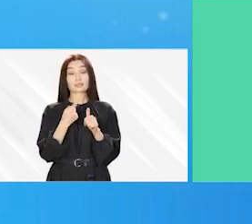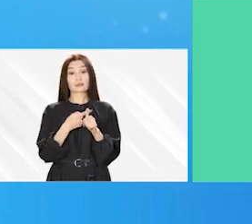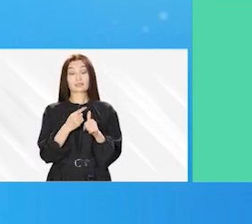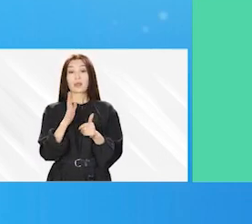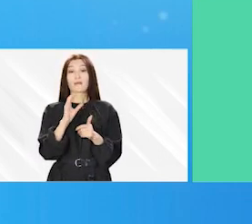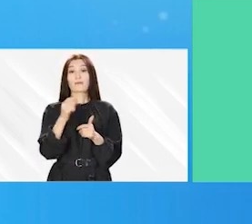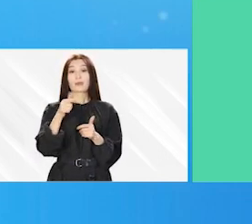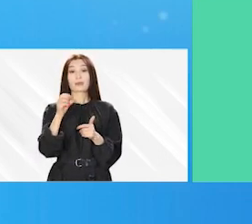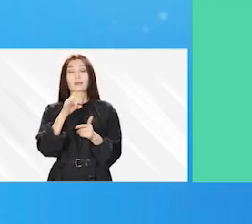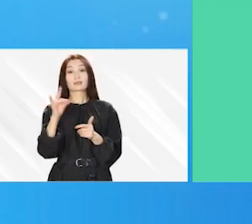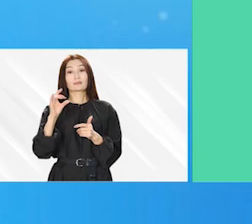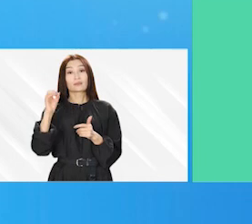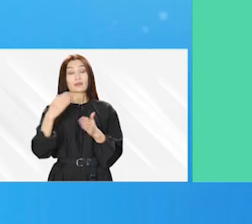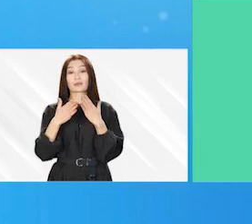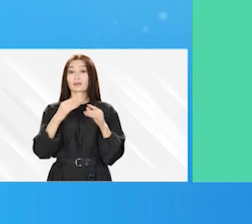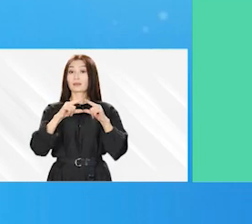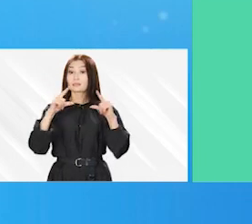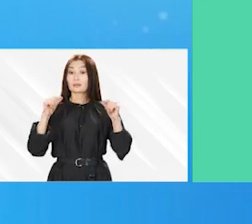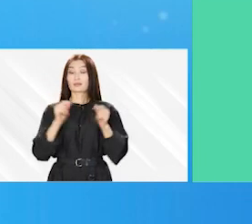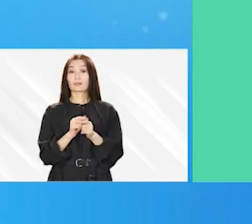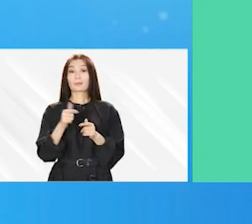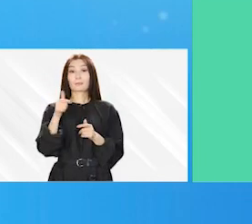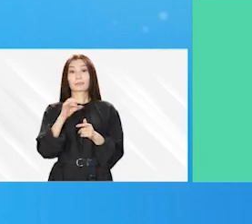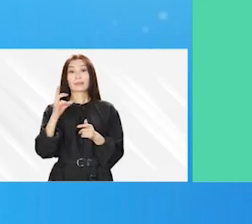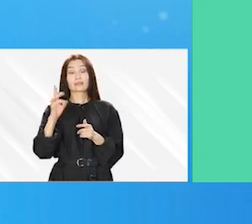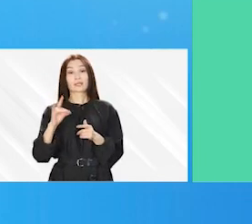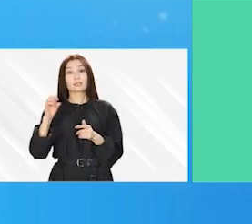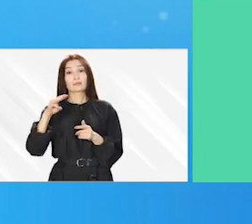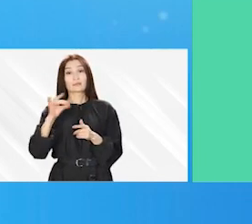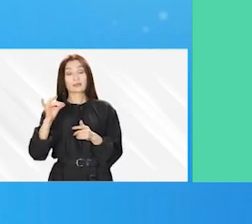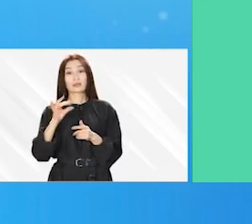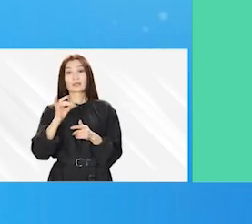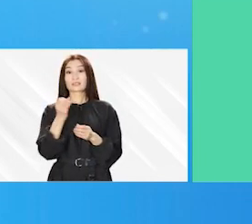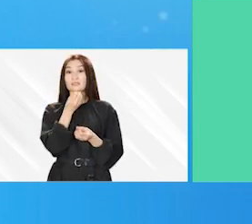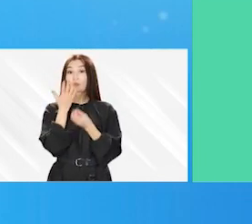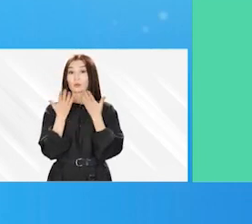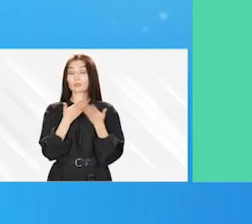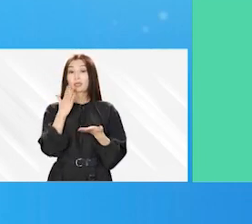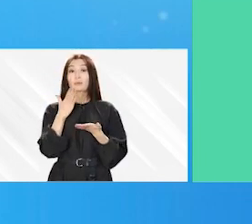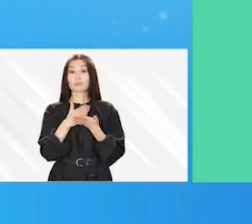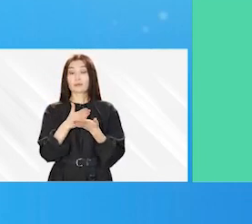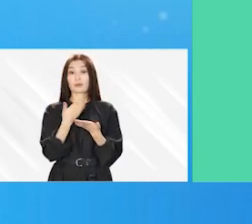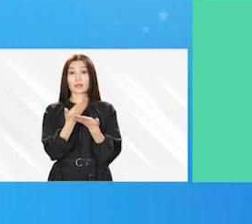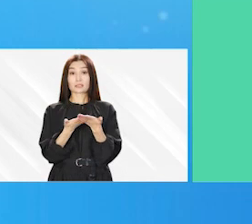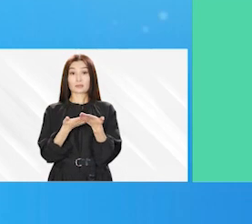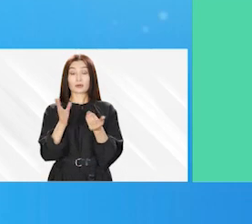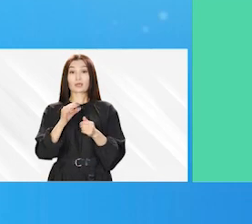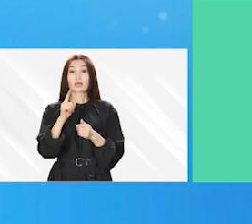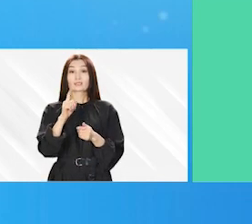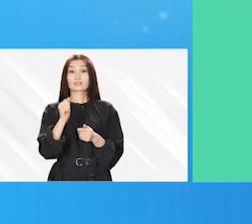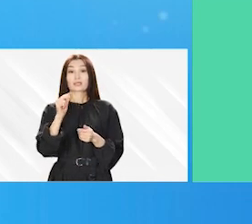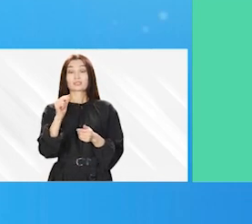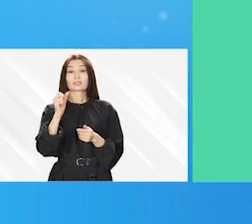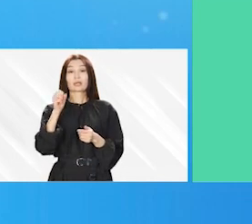вегетативными или листовыми генеративные или цветочные почки представляют собой зачаточные